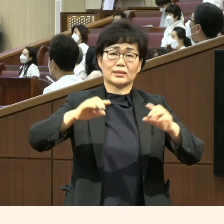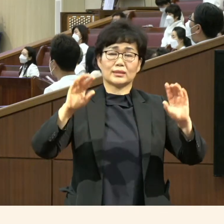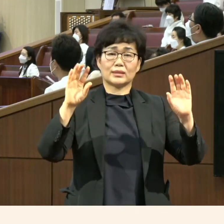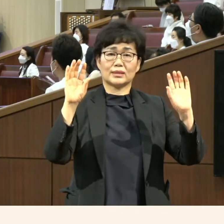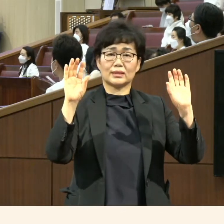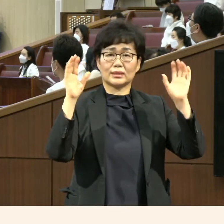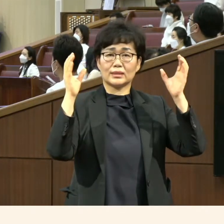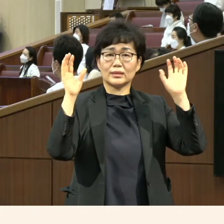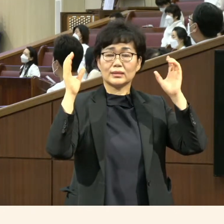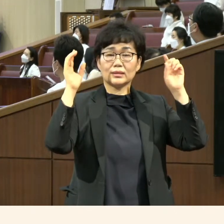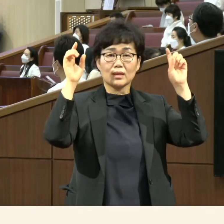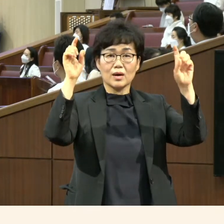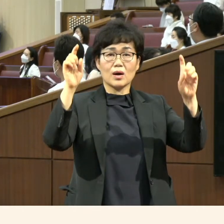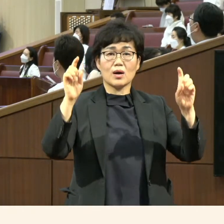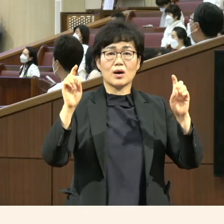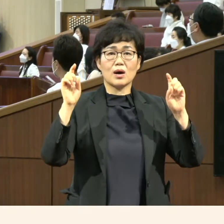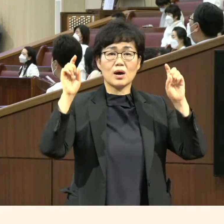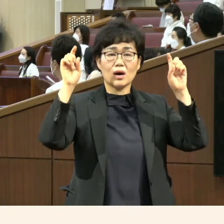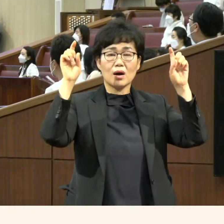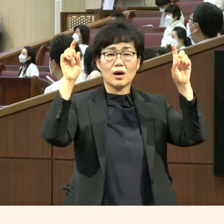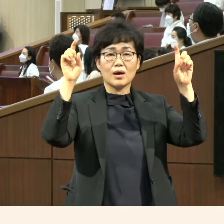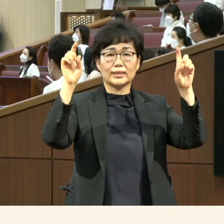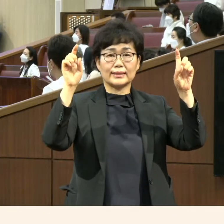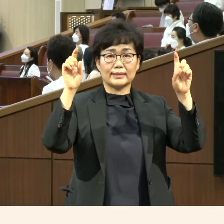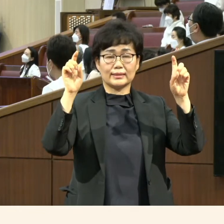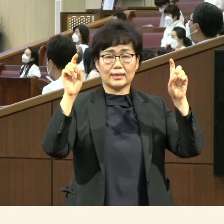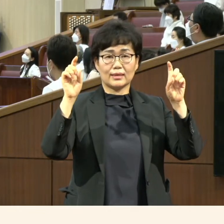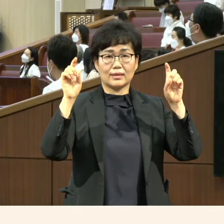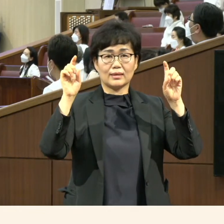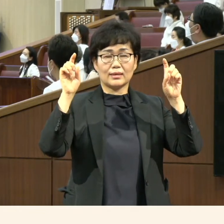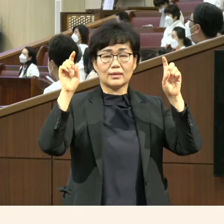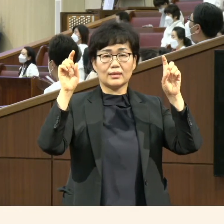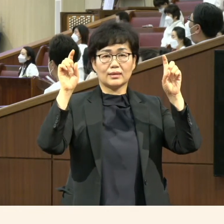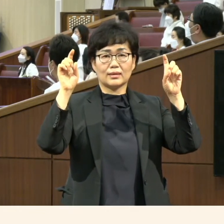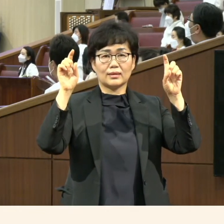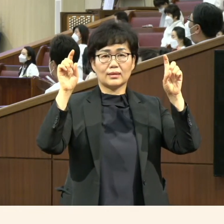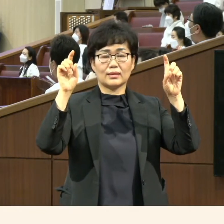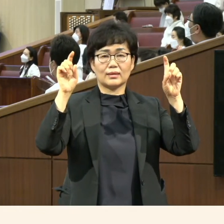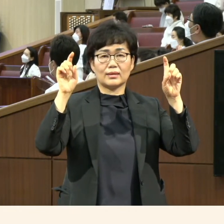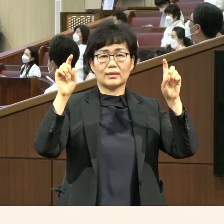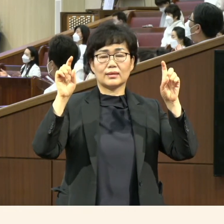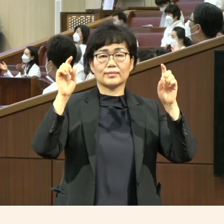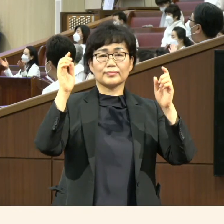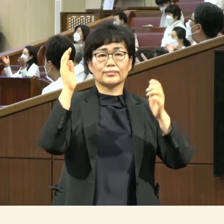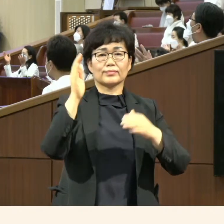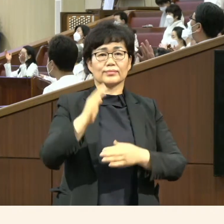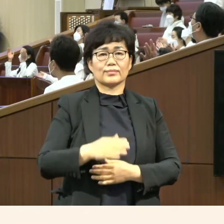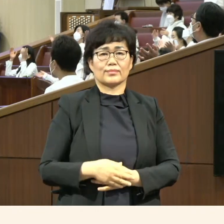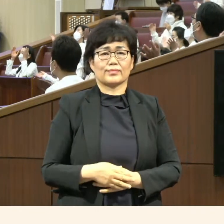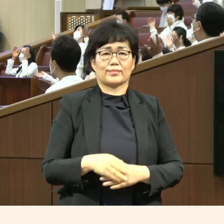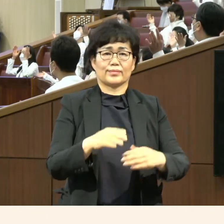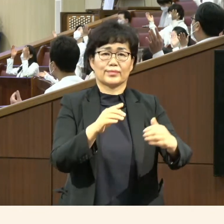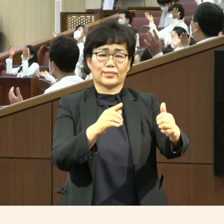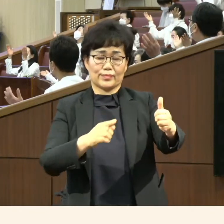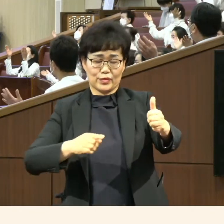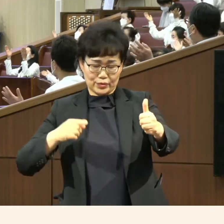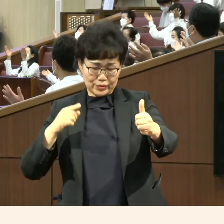합당한, 우리의 찬양을 받기 합당하신 그 주님 앞에 우리 두 손을 높이 들고 찬양하십시다. 죽임당하신